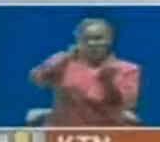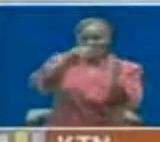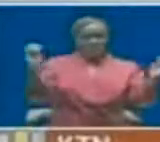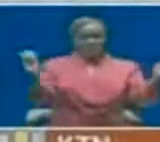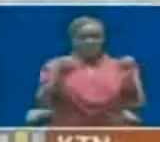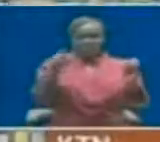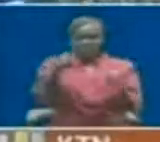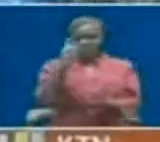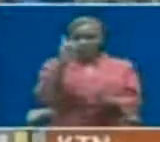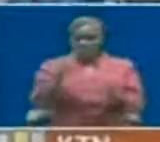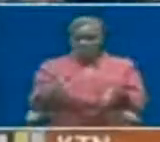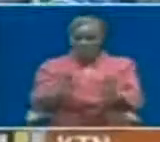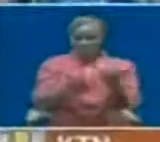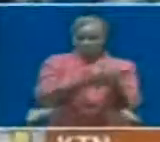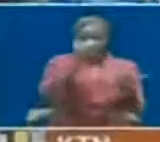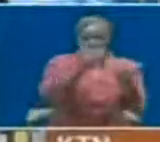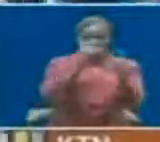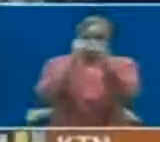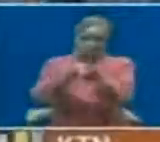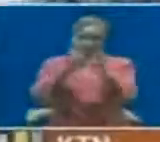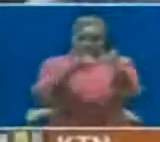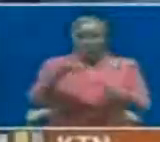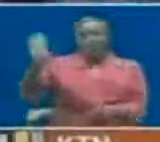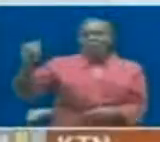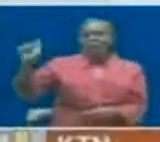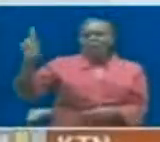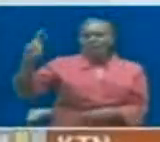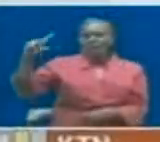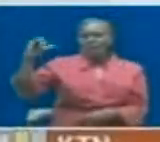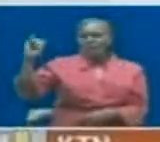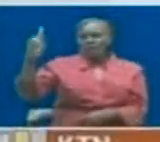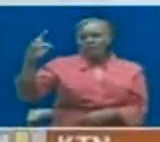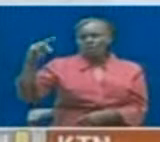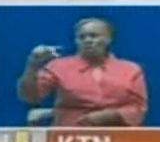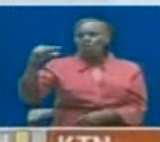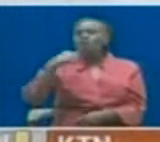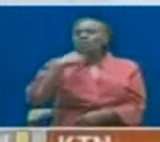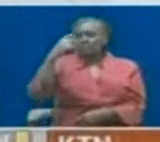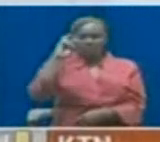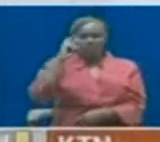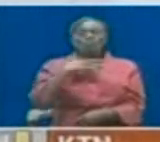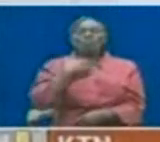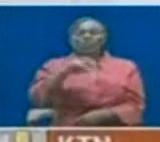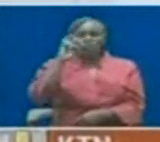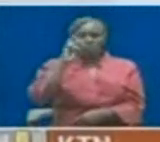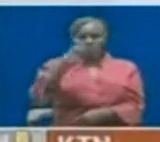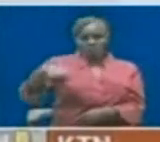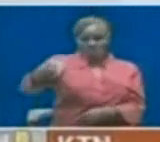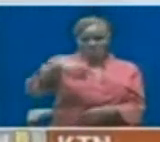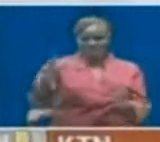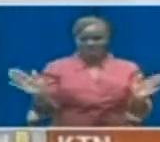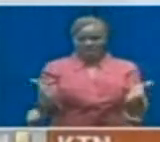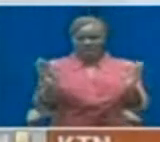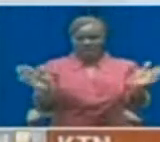kama njia mojawapo ya kukuza vipaji katika kaunti ya Baringo. I'm looking in terms of to see to it that we encourage,